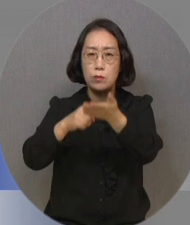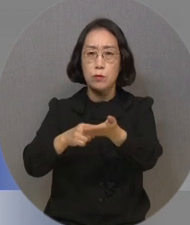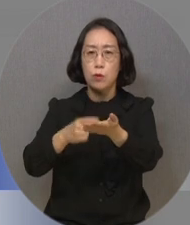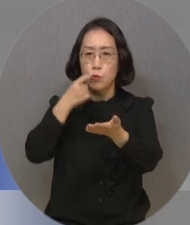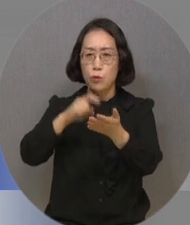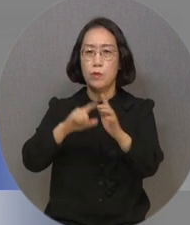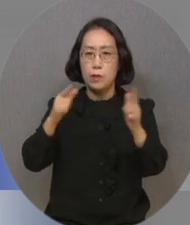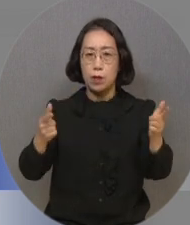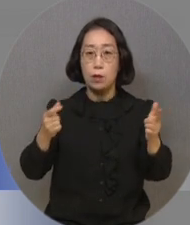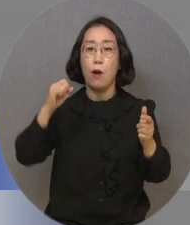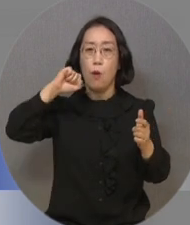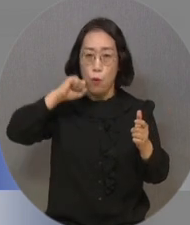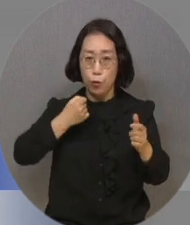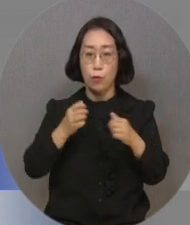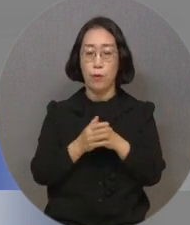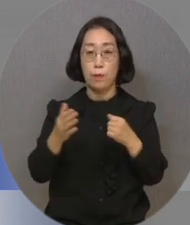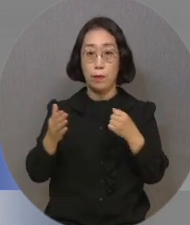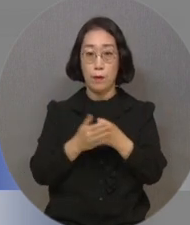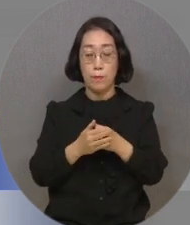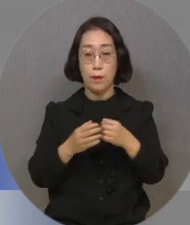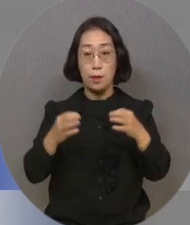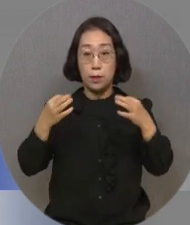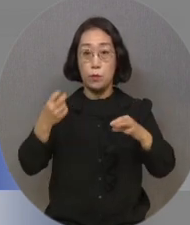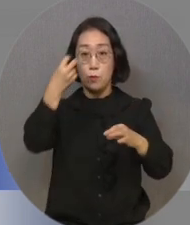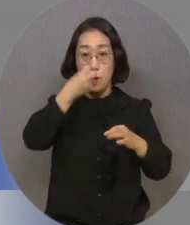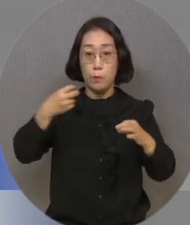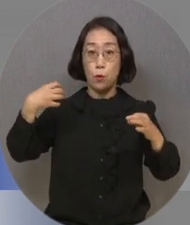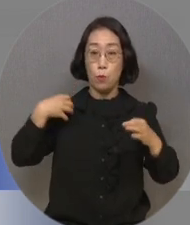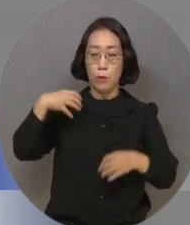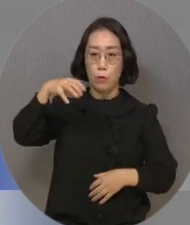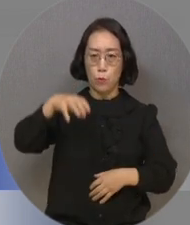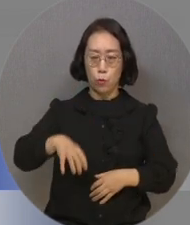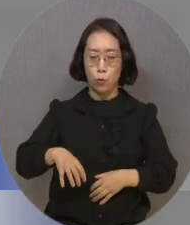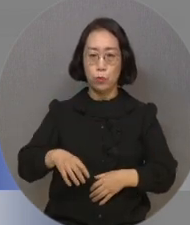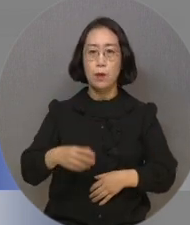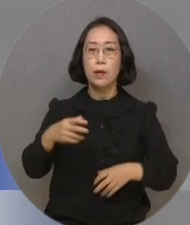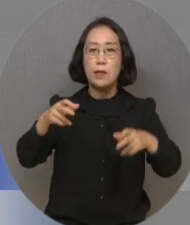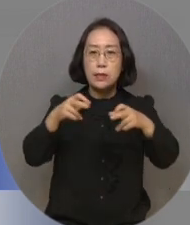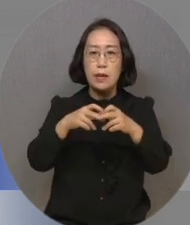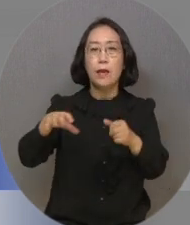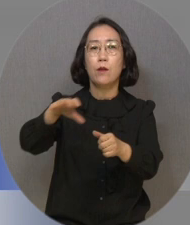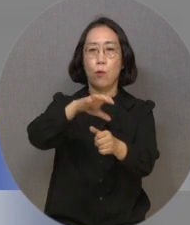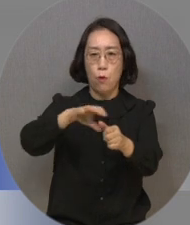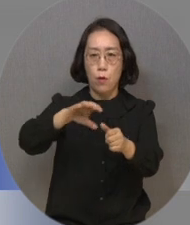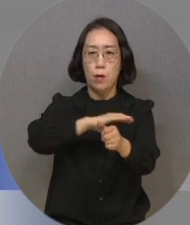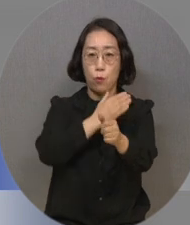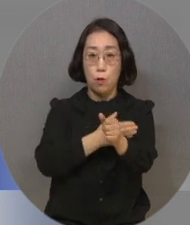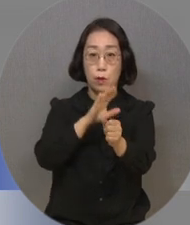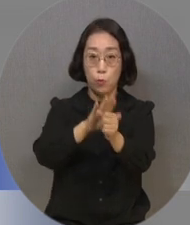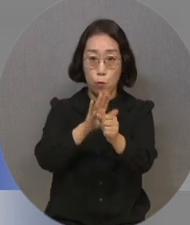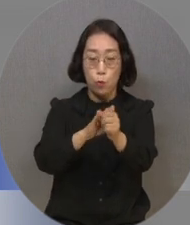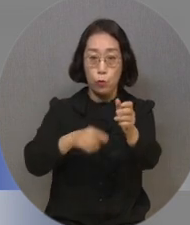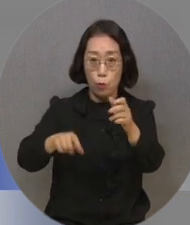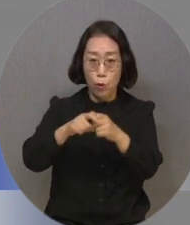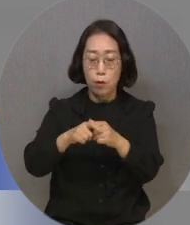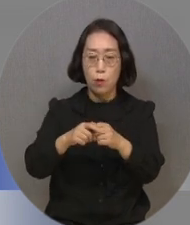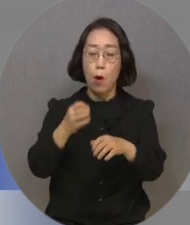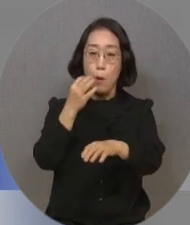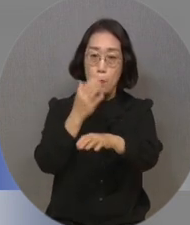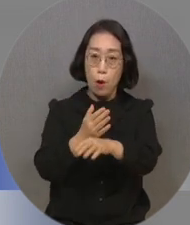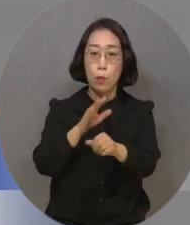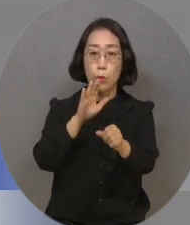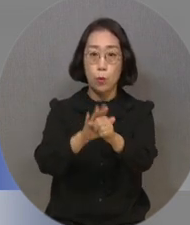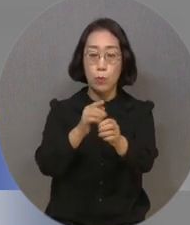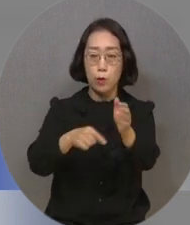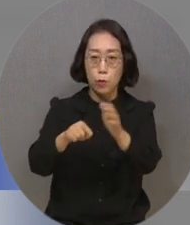어려움이 있는데요 이에 금감원이 시각장애네 권익 증진과 카드 사용 편의성 재고를 위해이 카드 회사